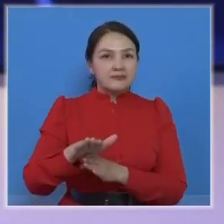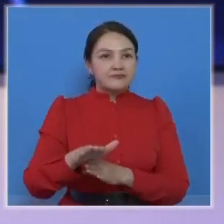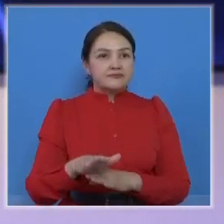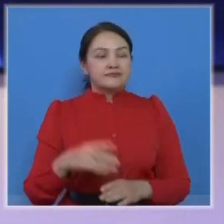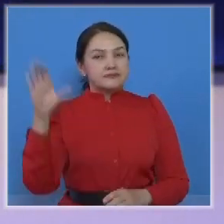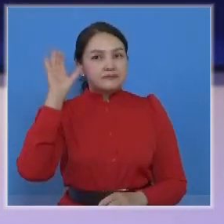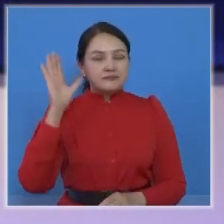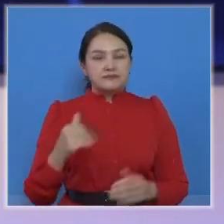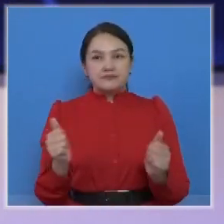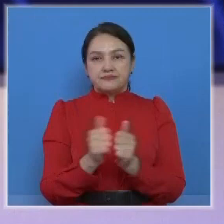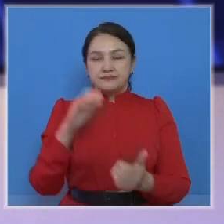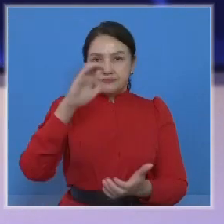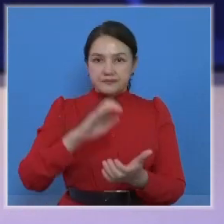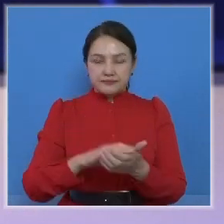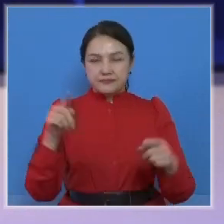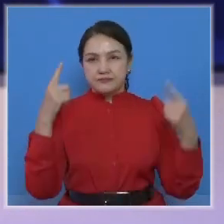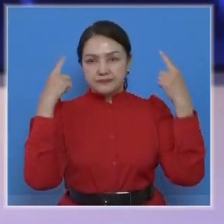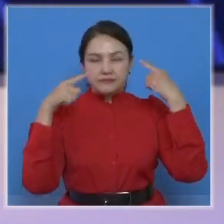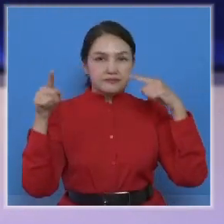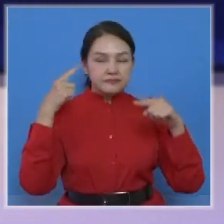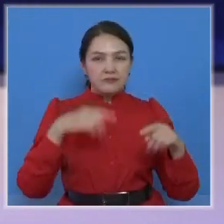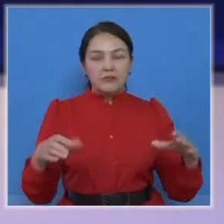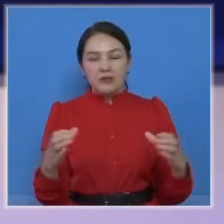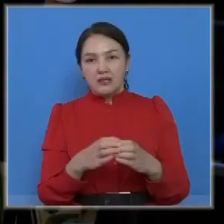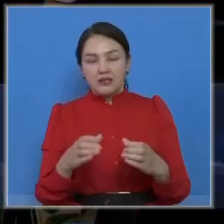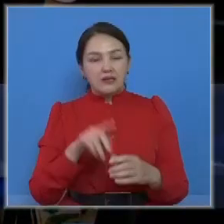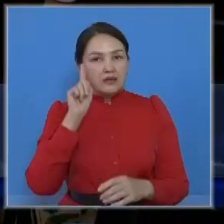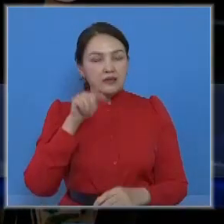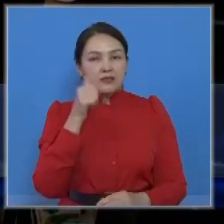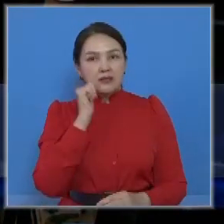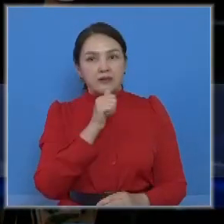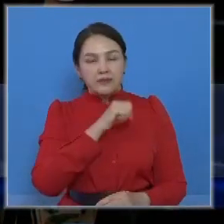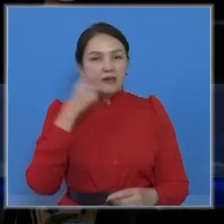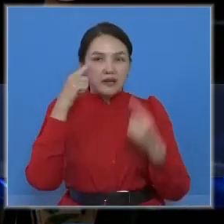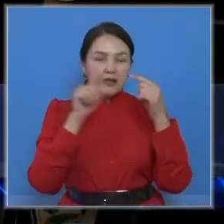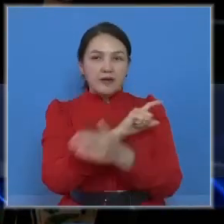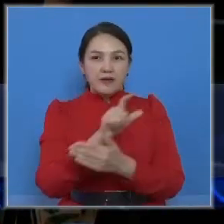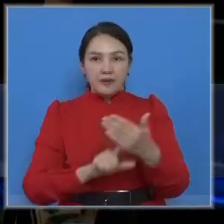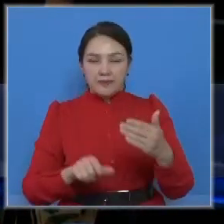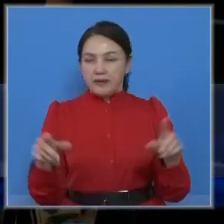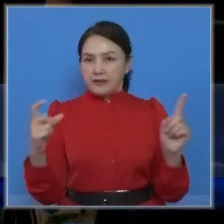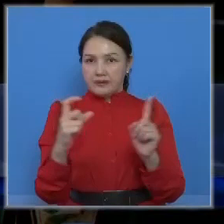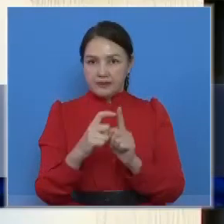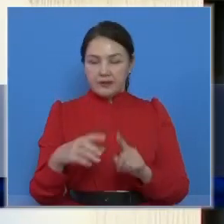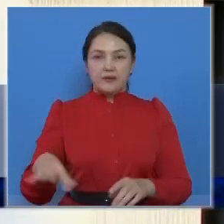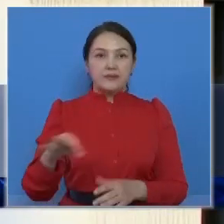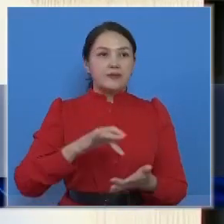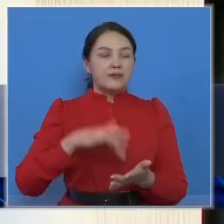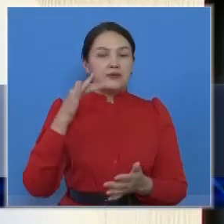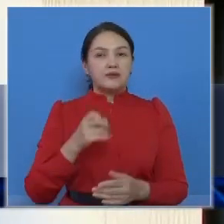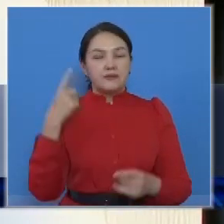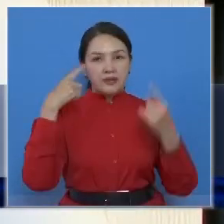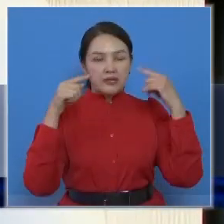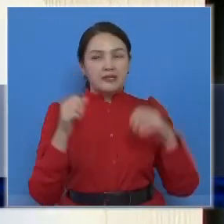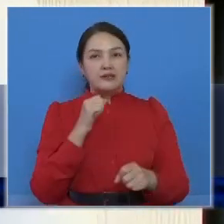слушатели поближе познакомились с творчеством народных импровизаторов узнали о секретах сочинения песенной поэзии к слову областном центре народного